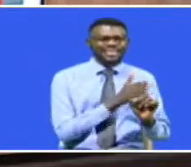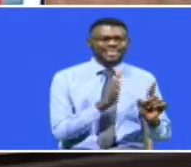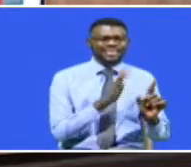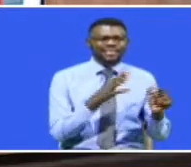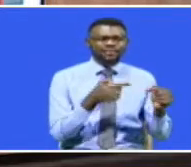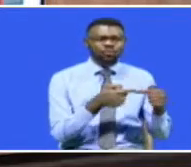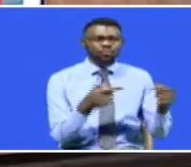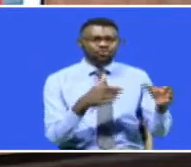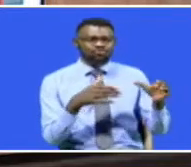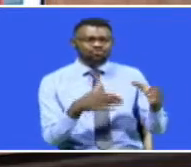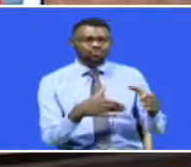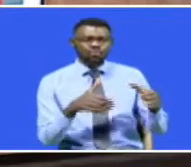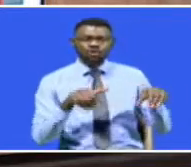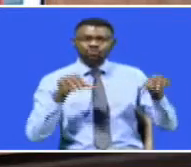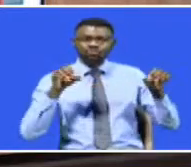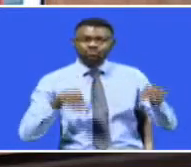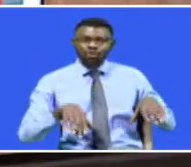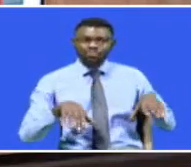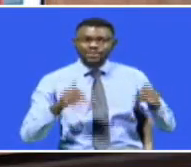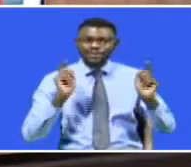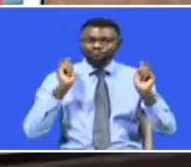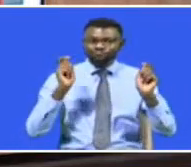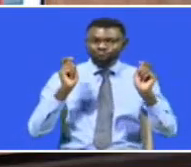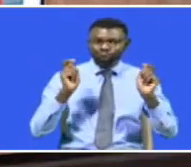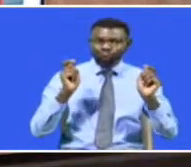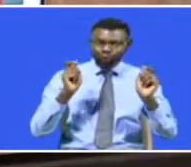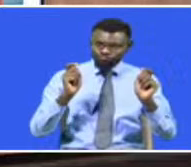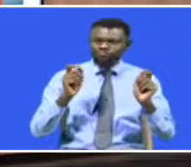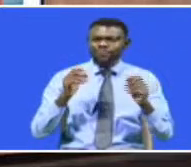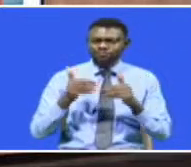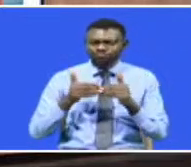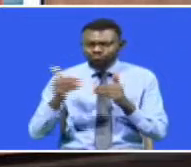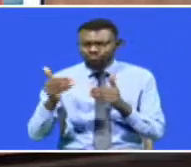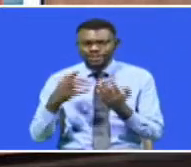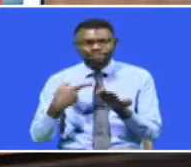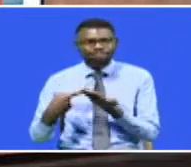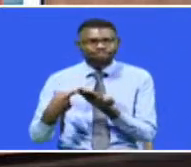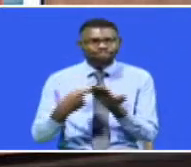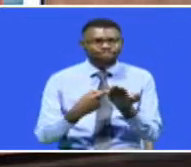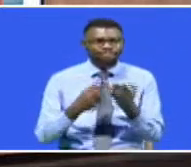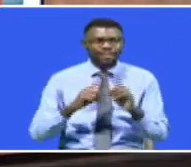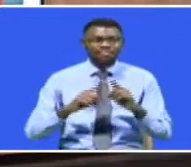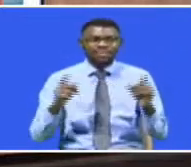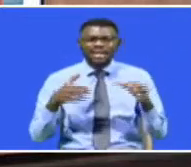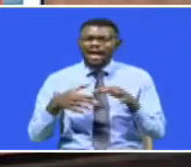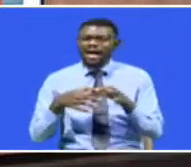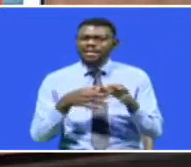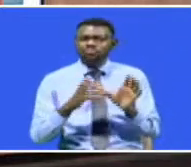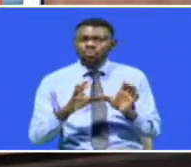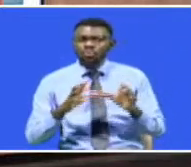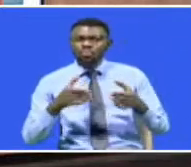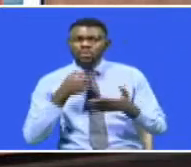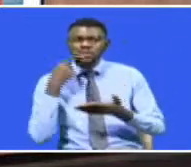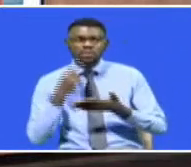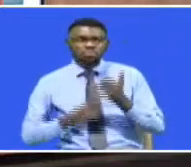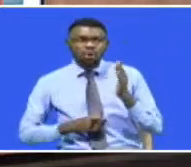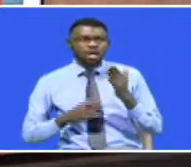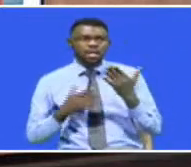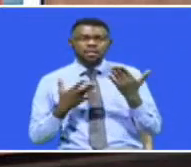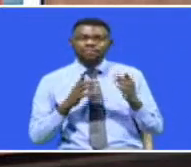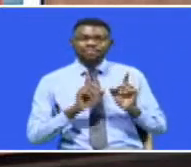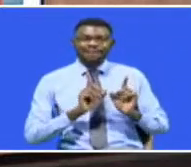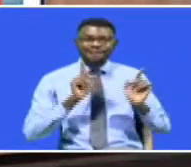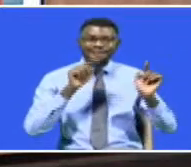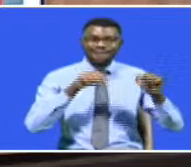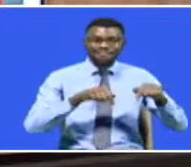maandamano na kurejelea mazungumzo ya maridhiano, madai ambayo Azimio wamepuzilia mbali na kusema walikuwa mtaani